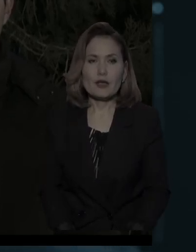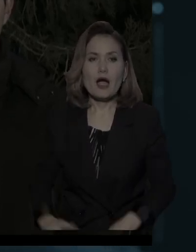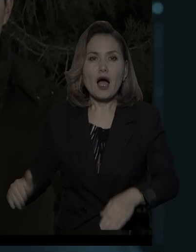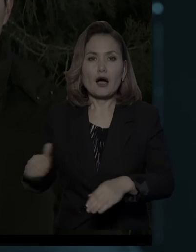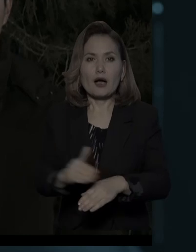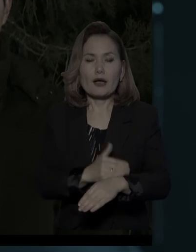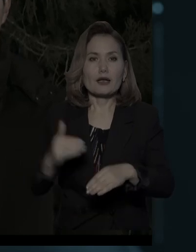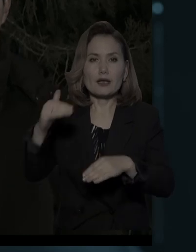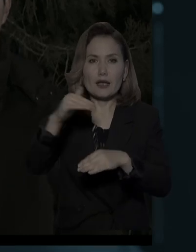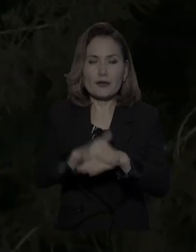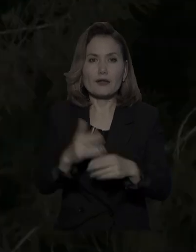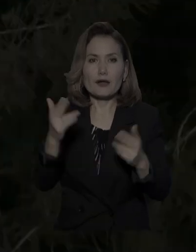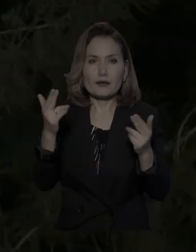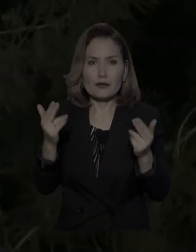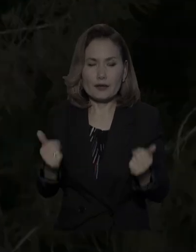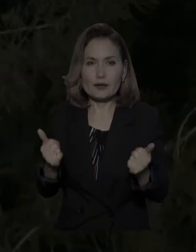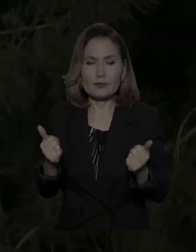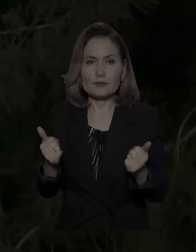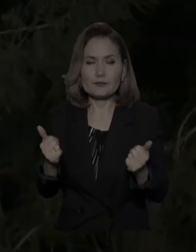Қайырлы кеш, әріптес.